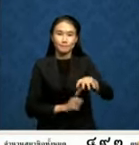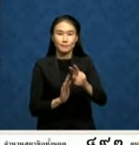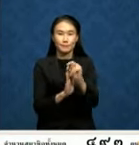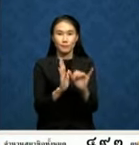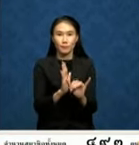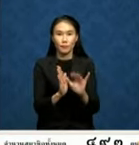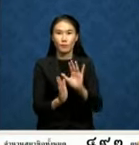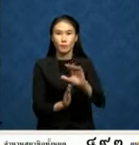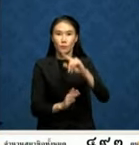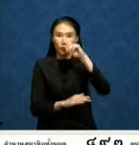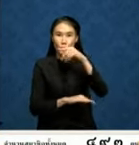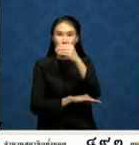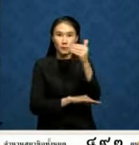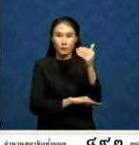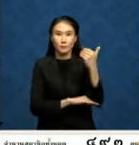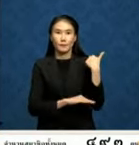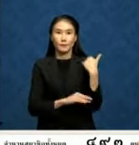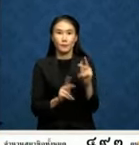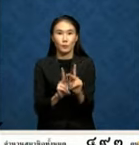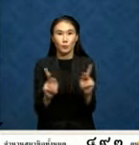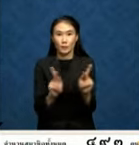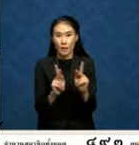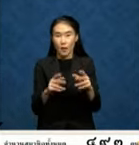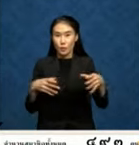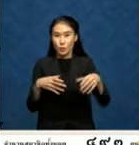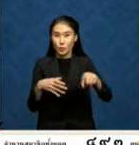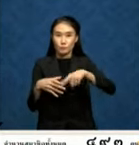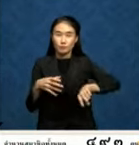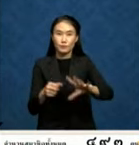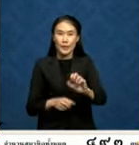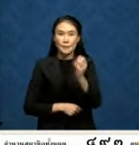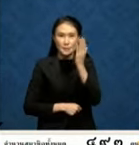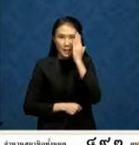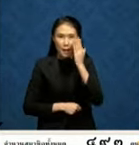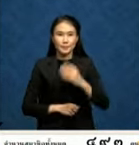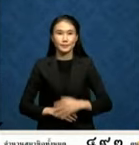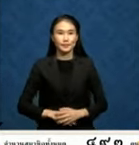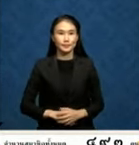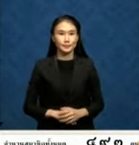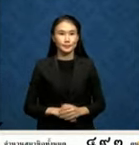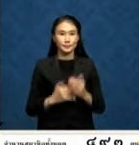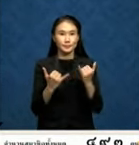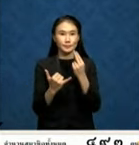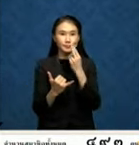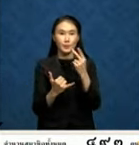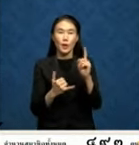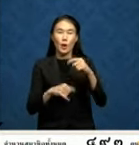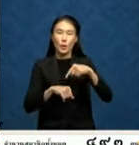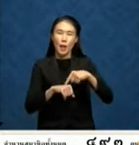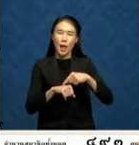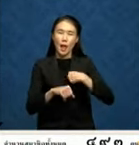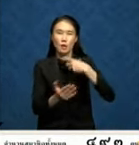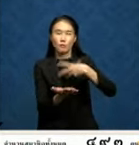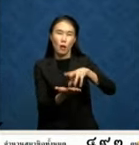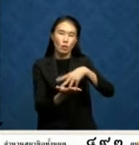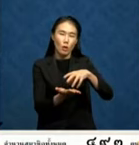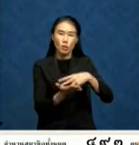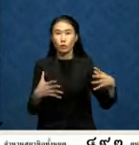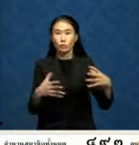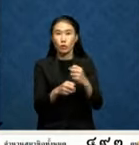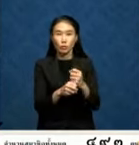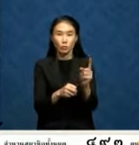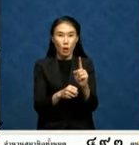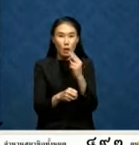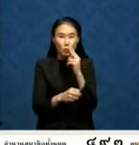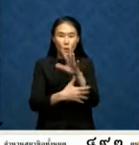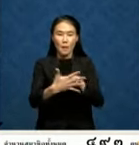ายพลังงานแห่งชาติคณะรัฐมนตรีรับทราบแล้วกระผมขออนุญาตใช้เวลาสั้นๆกล่าวสรุปการด